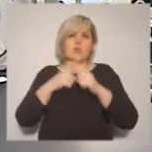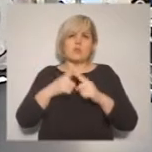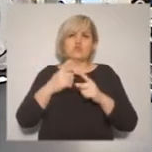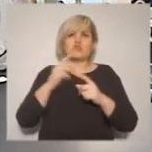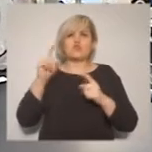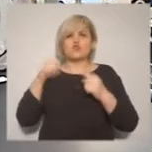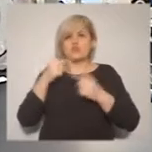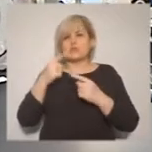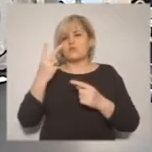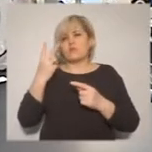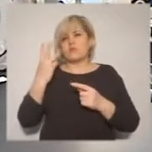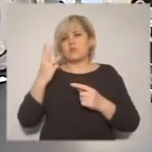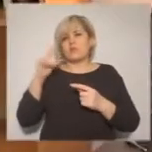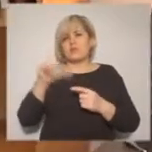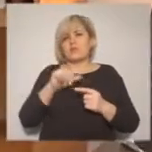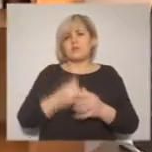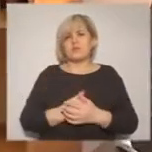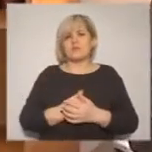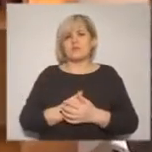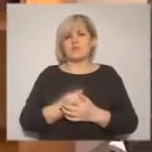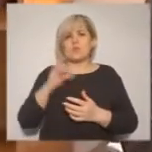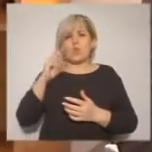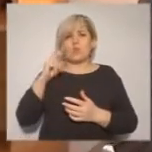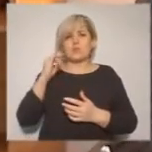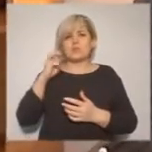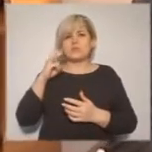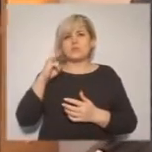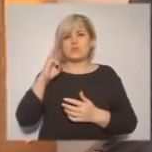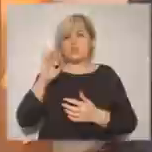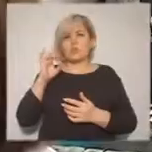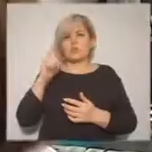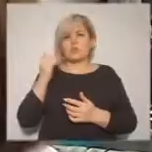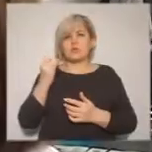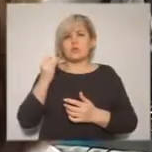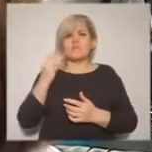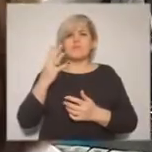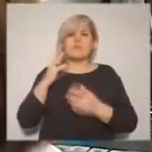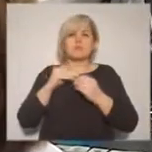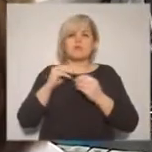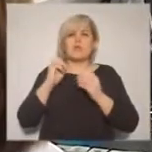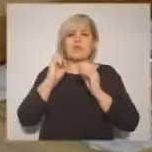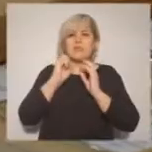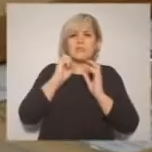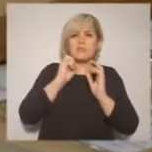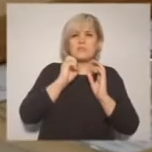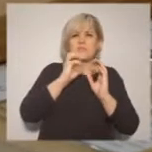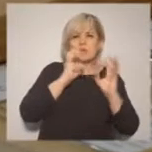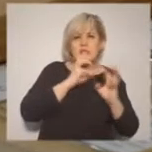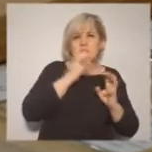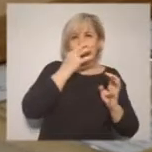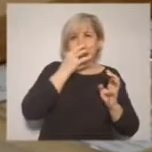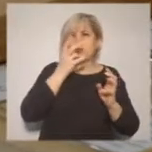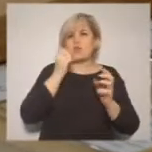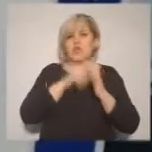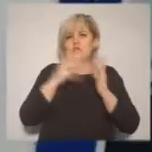через 2-3 недели. Эпистархи в принципе откладывают яйца не каждый день. А потому, даже если вы ежегодно сдаете